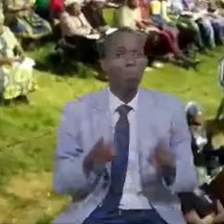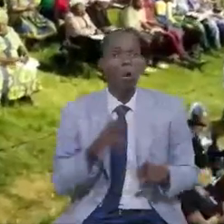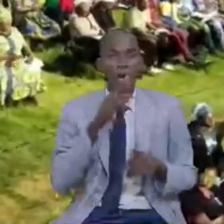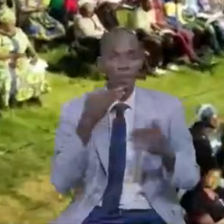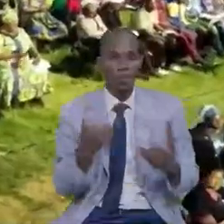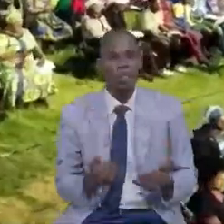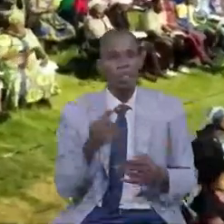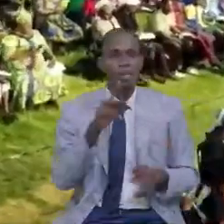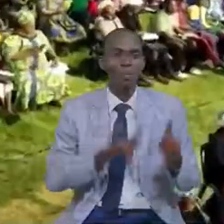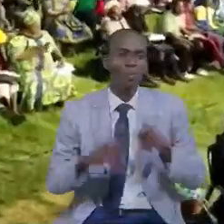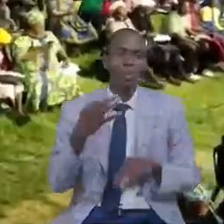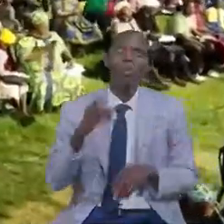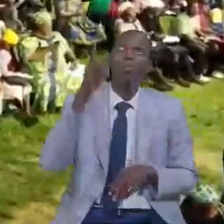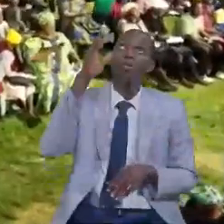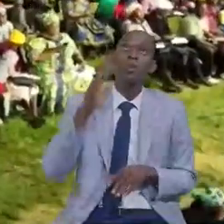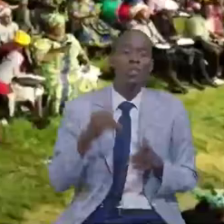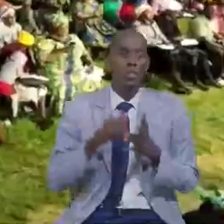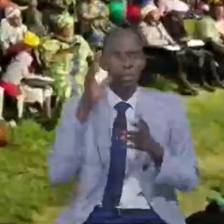Et ça va arriver ce soir.